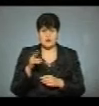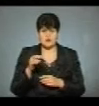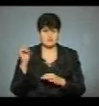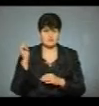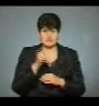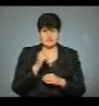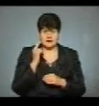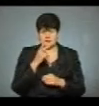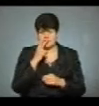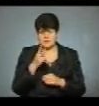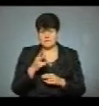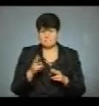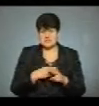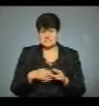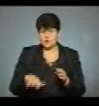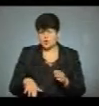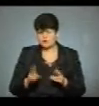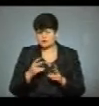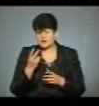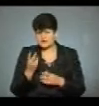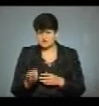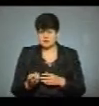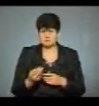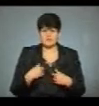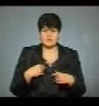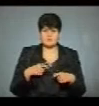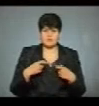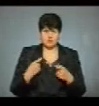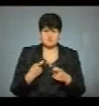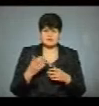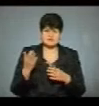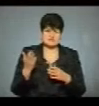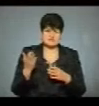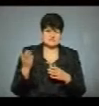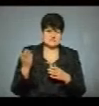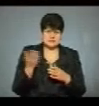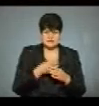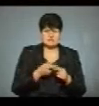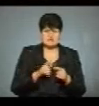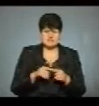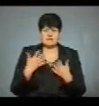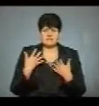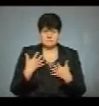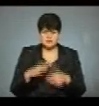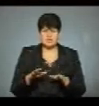дивлюсь, лежить без ноги. Там починаємо, ми б'ємо, зрізати, то це вже якраз